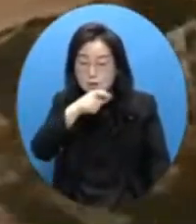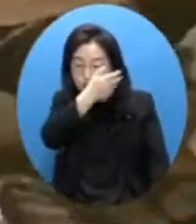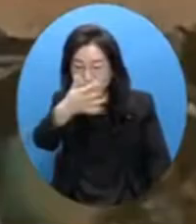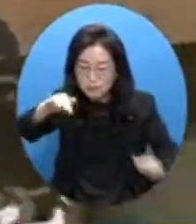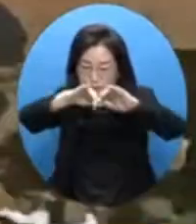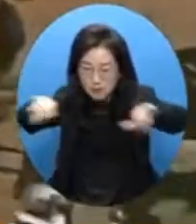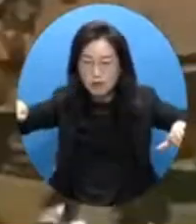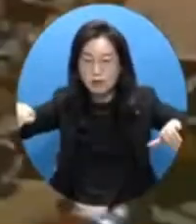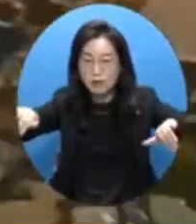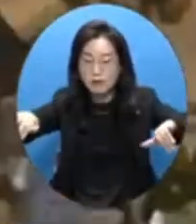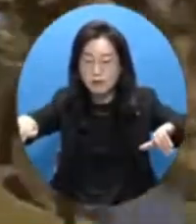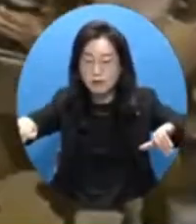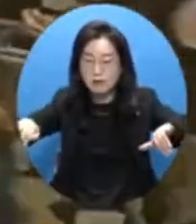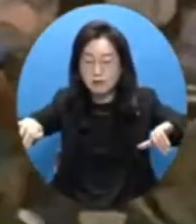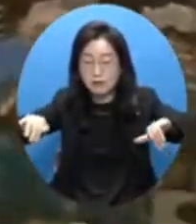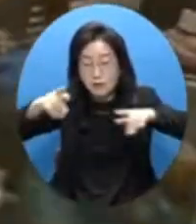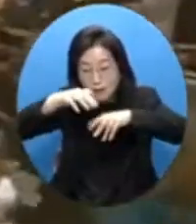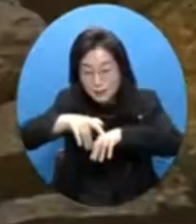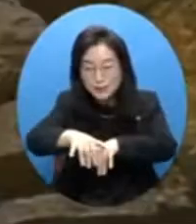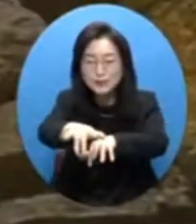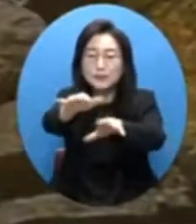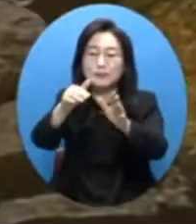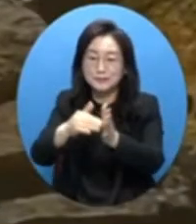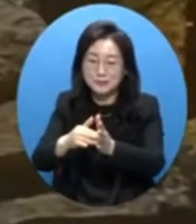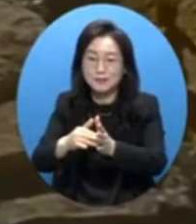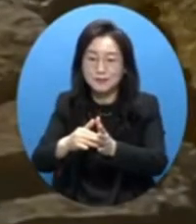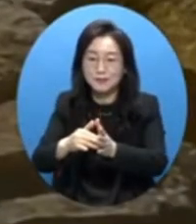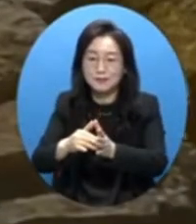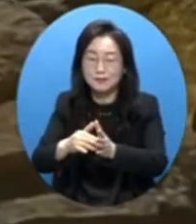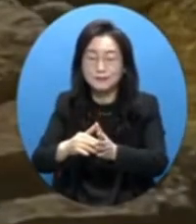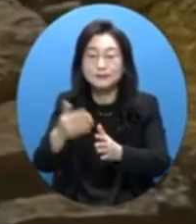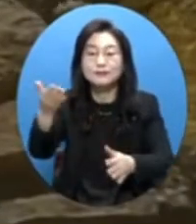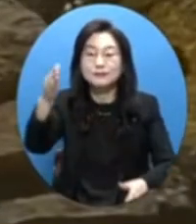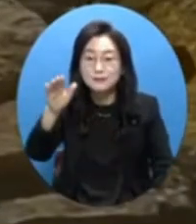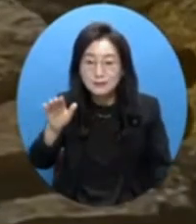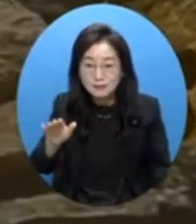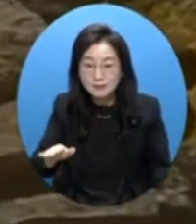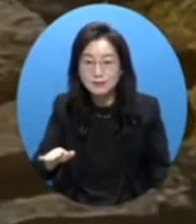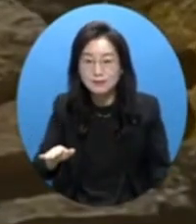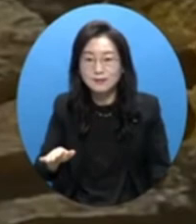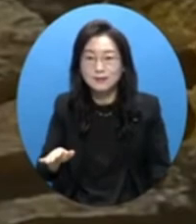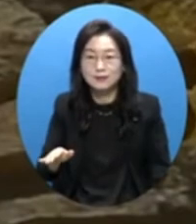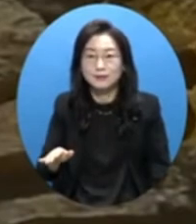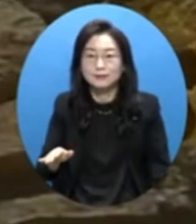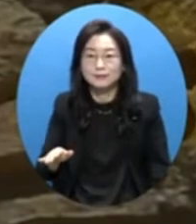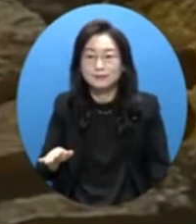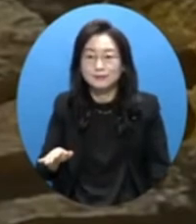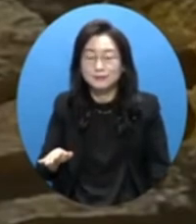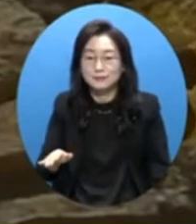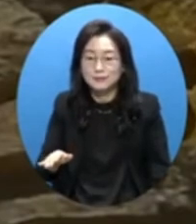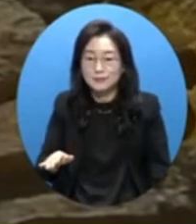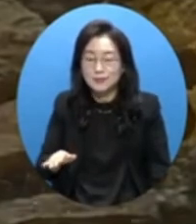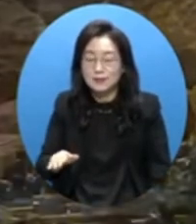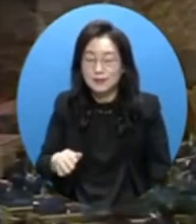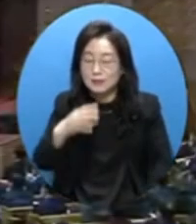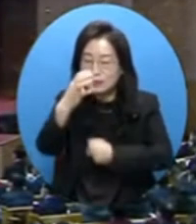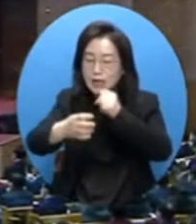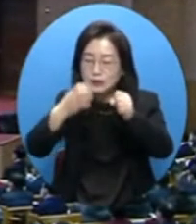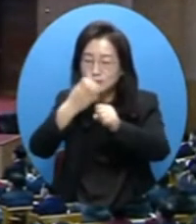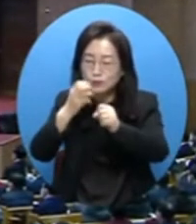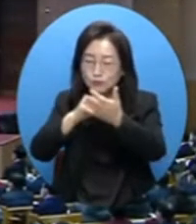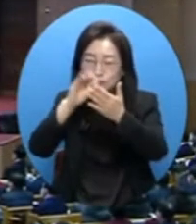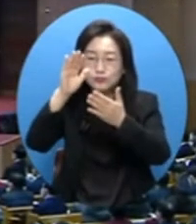것입니다 그래서 홍해를 저들이 건넜습니다 그런데 저들이 40년 후에